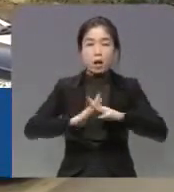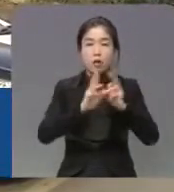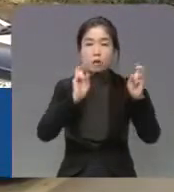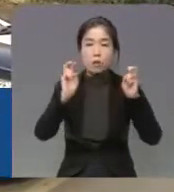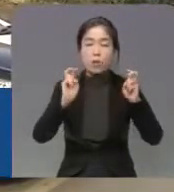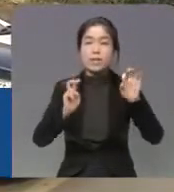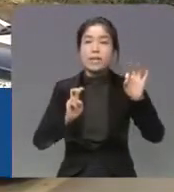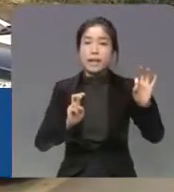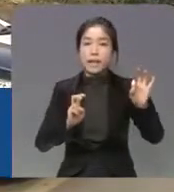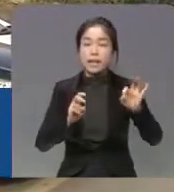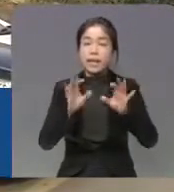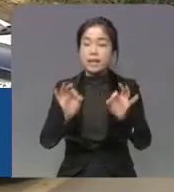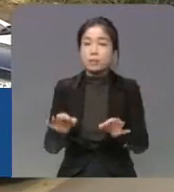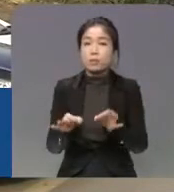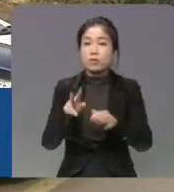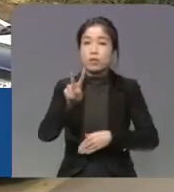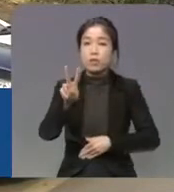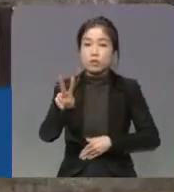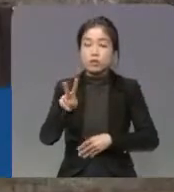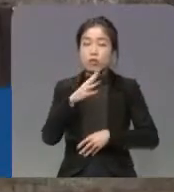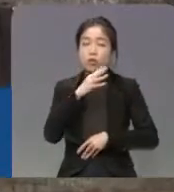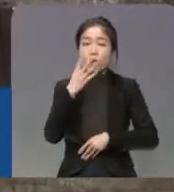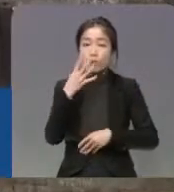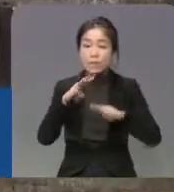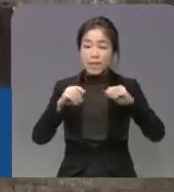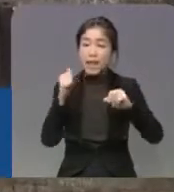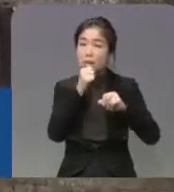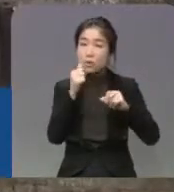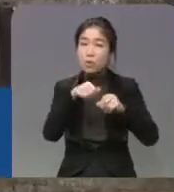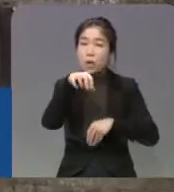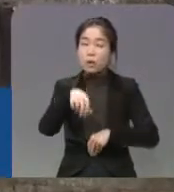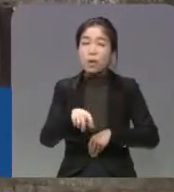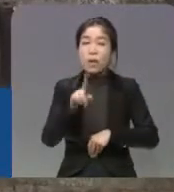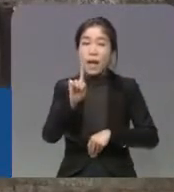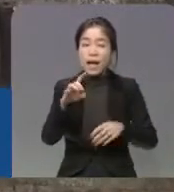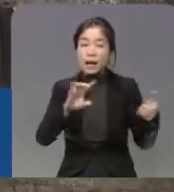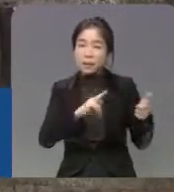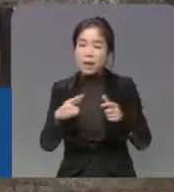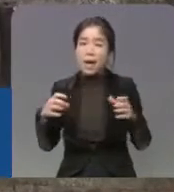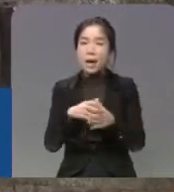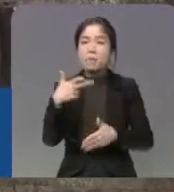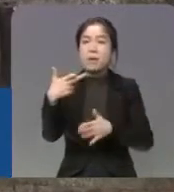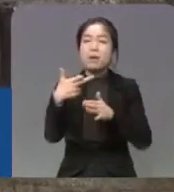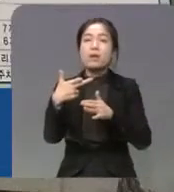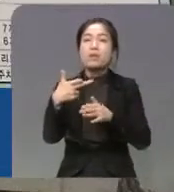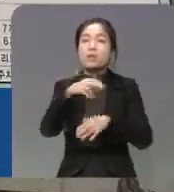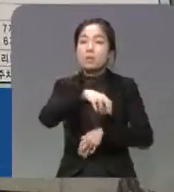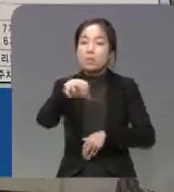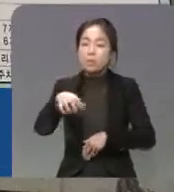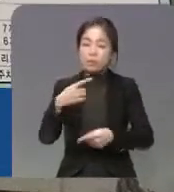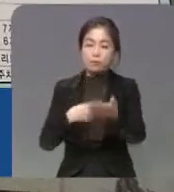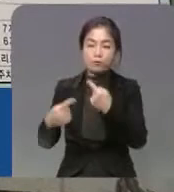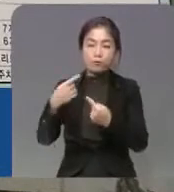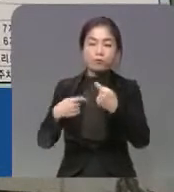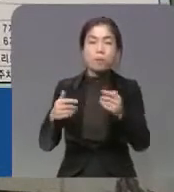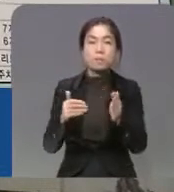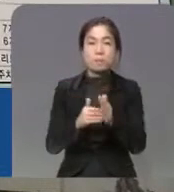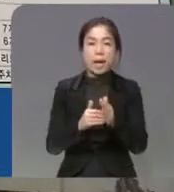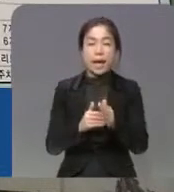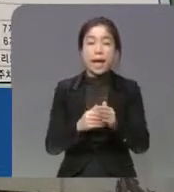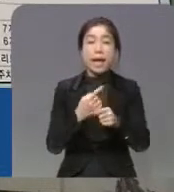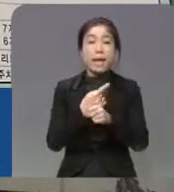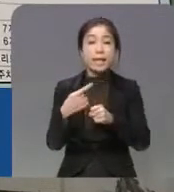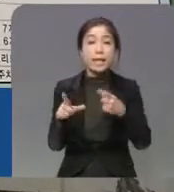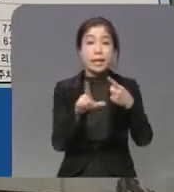10곳과 금융투자업체 2곳, 부동산업체 등 17곳이 의향서를 제출했다고 밝혔습니다. 광주시는